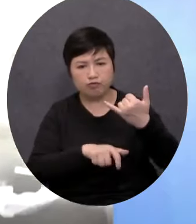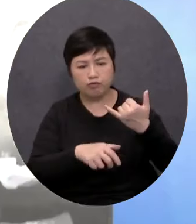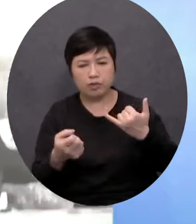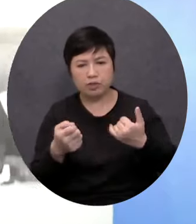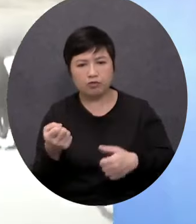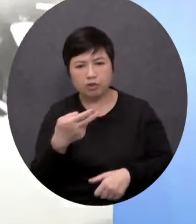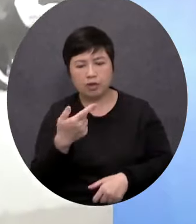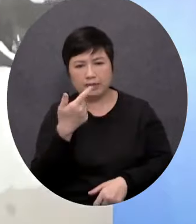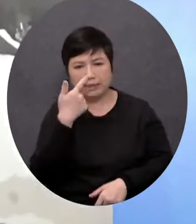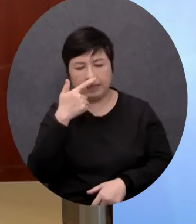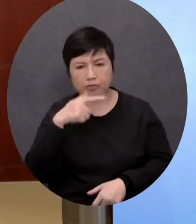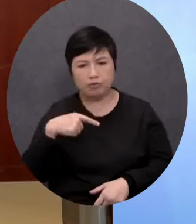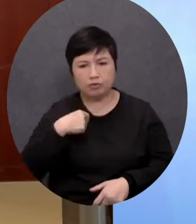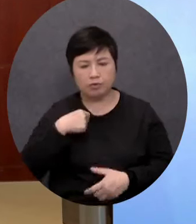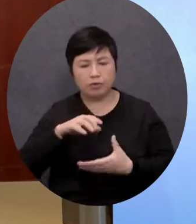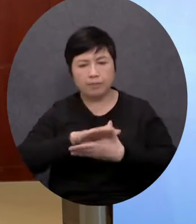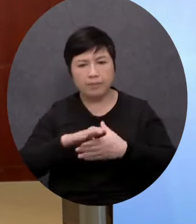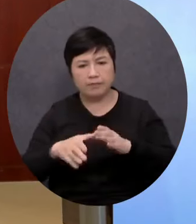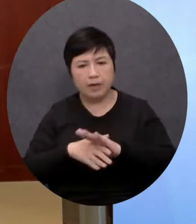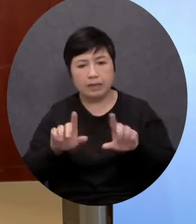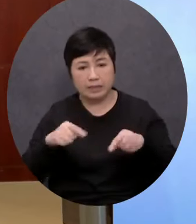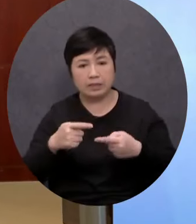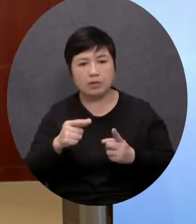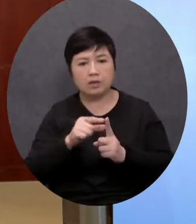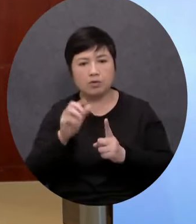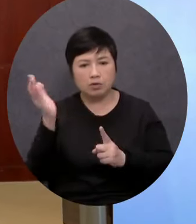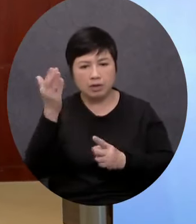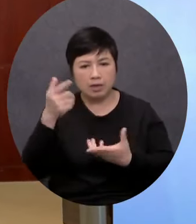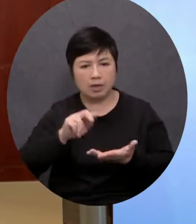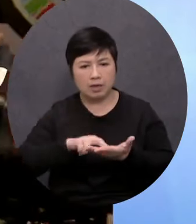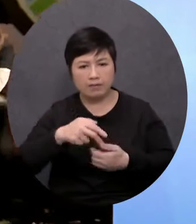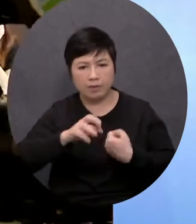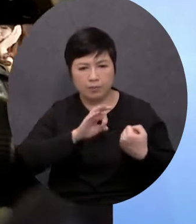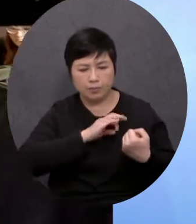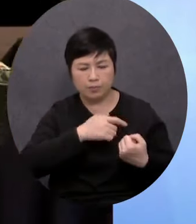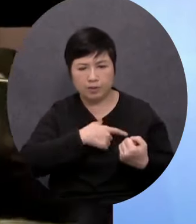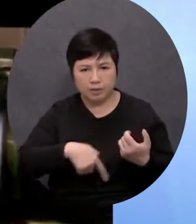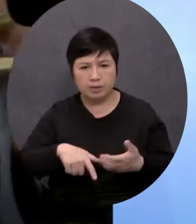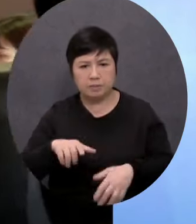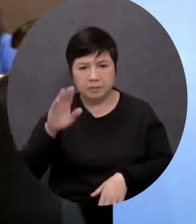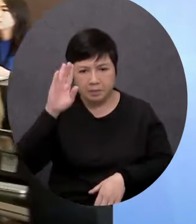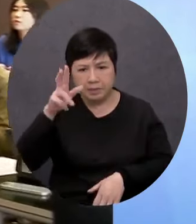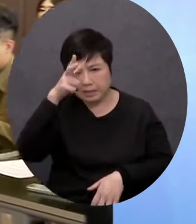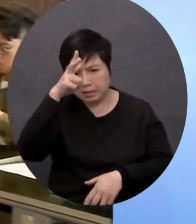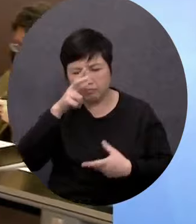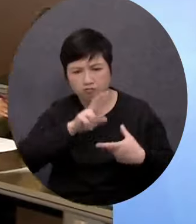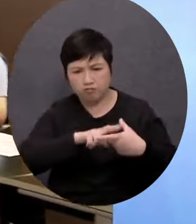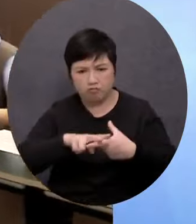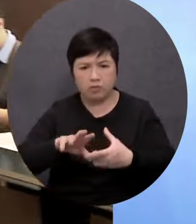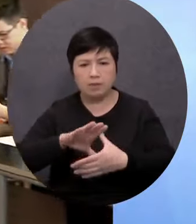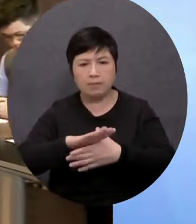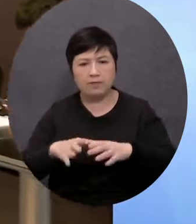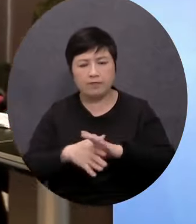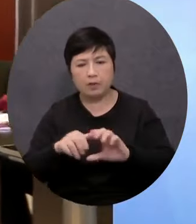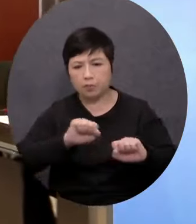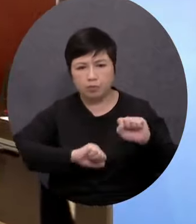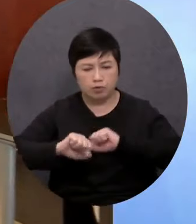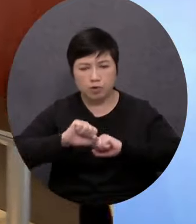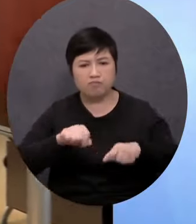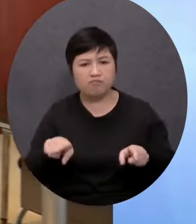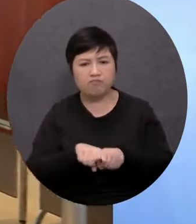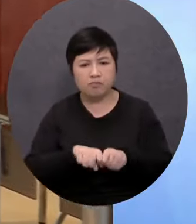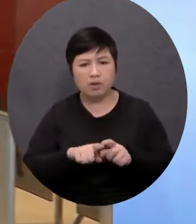的中华文化节。旅游界立法会议员姚柏良就说，希望当局在推广文化活动的同时，亦推